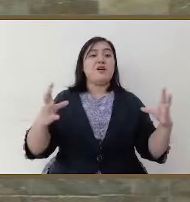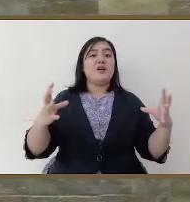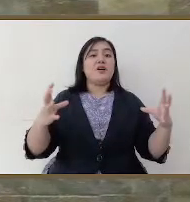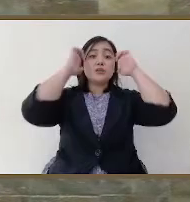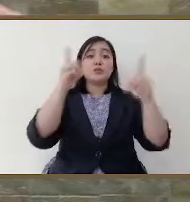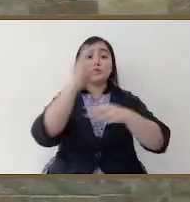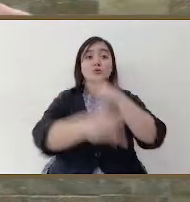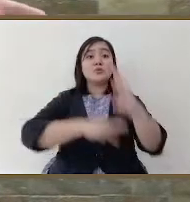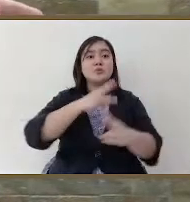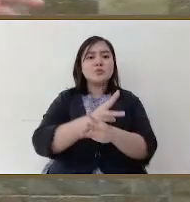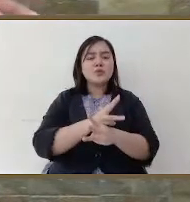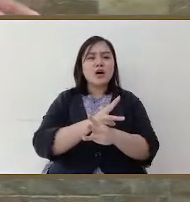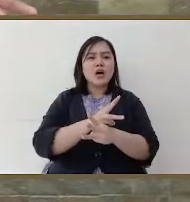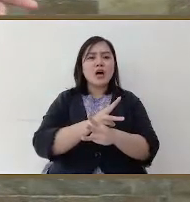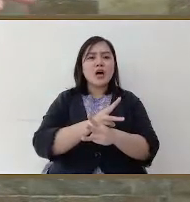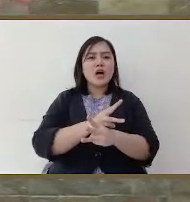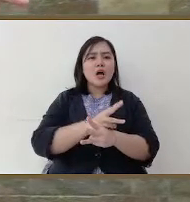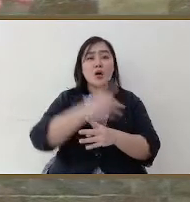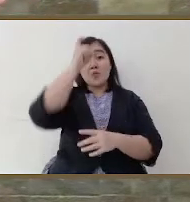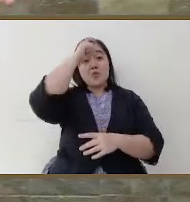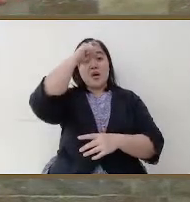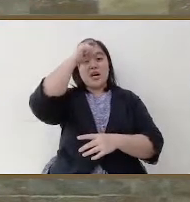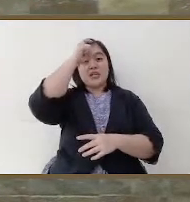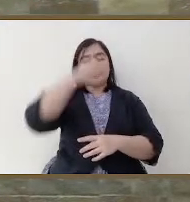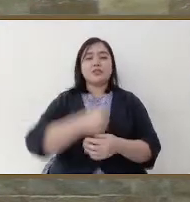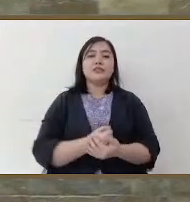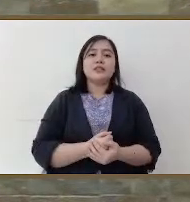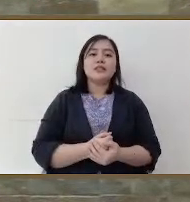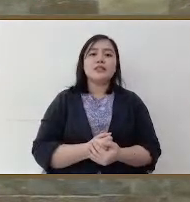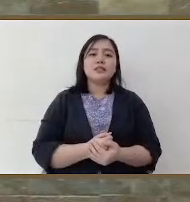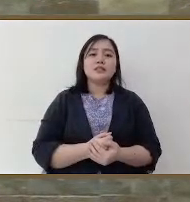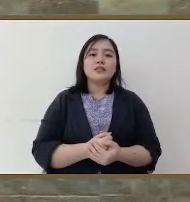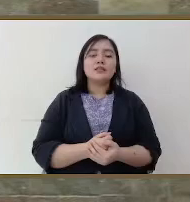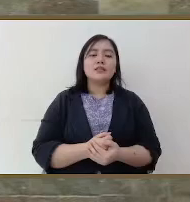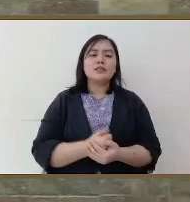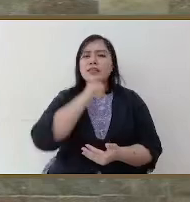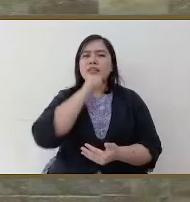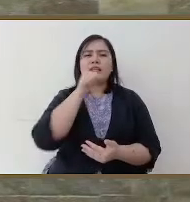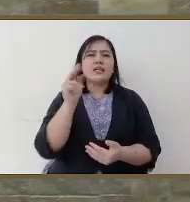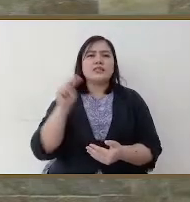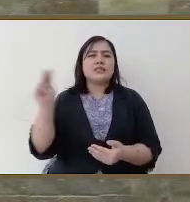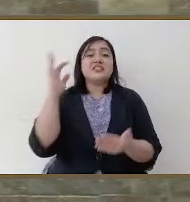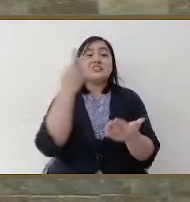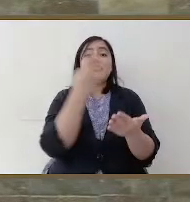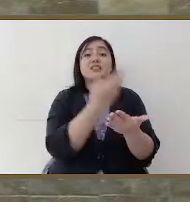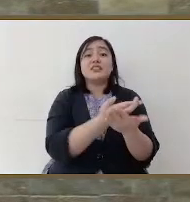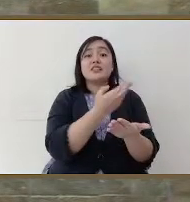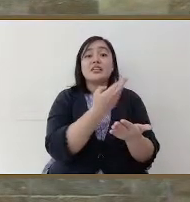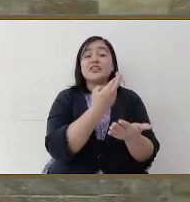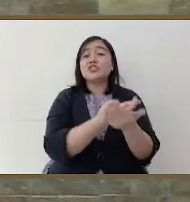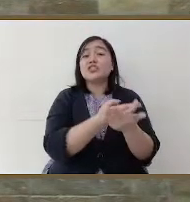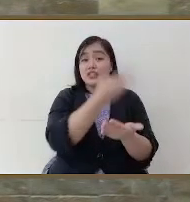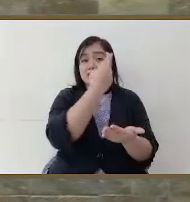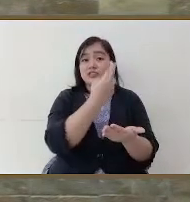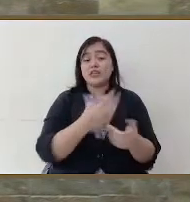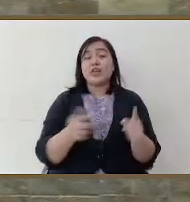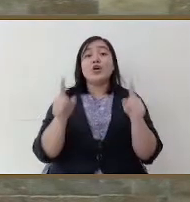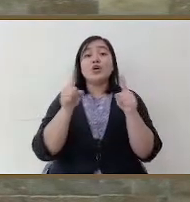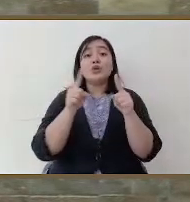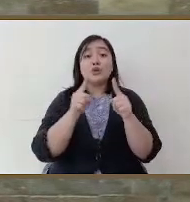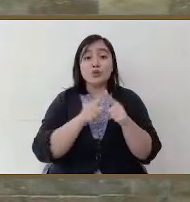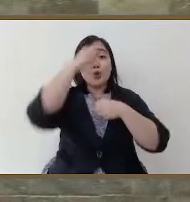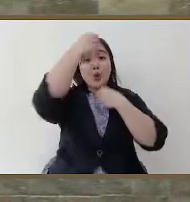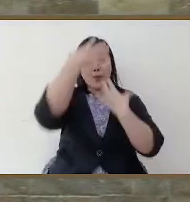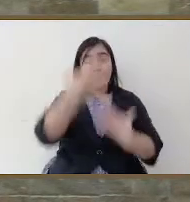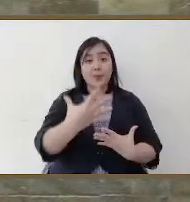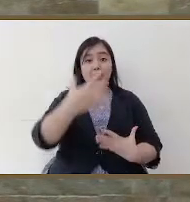maging cum laude. Hindi mo na kinakailangan ng mga karangyan ng mundong ito para magawa mo ang kalooban ng Panginoon. Do you understand